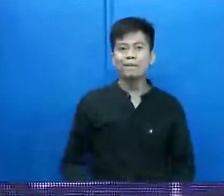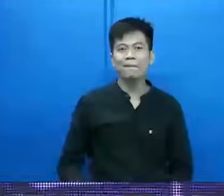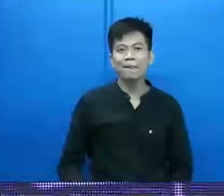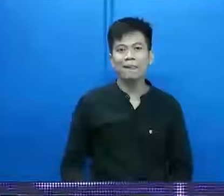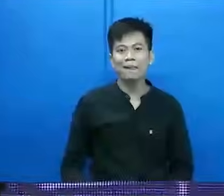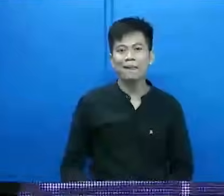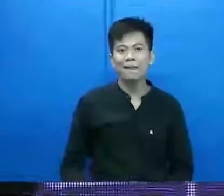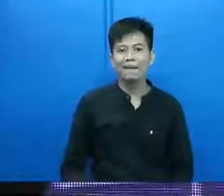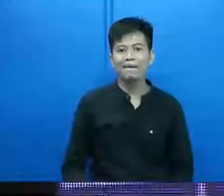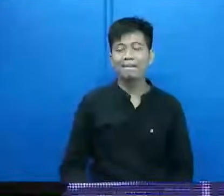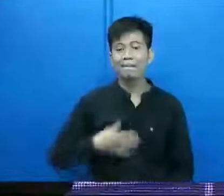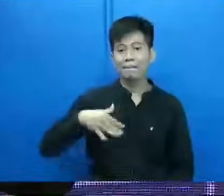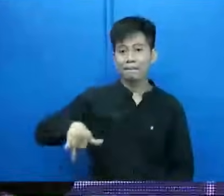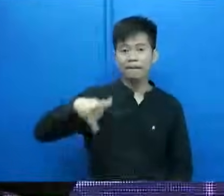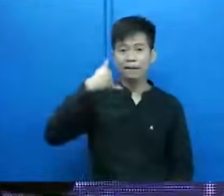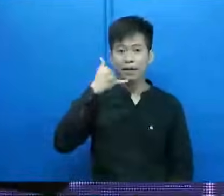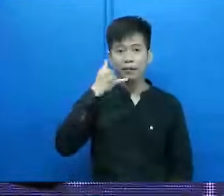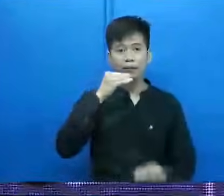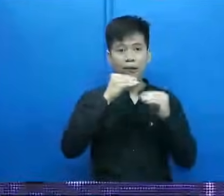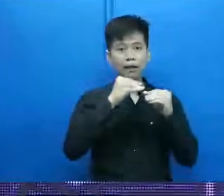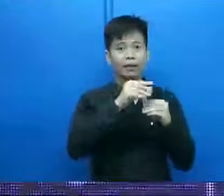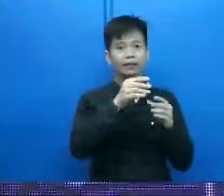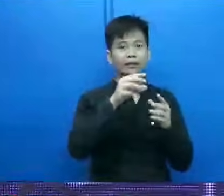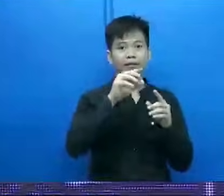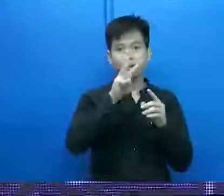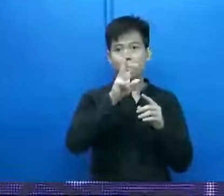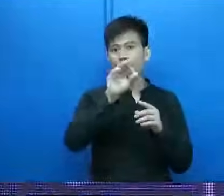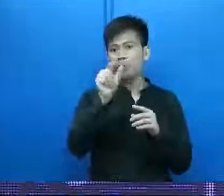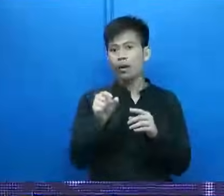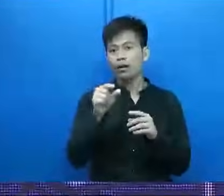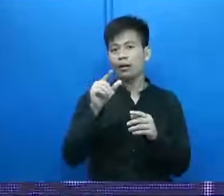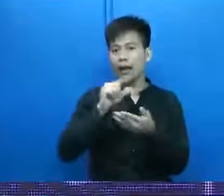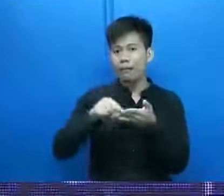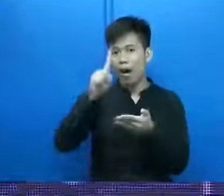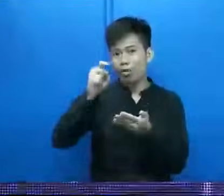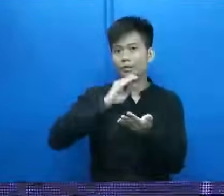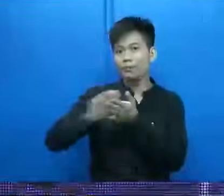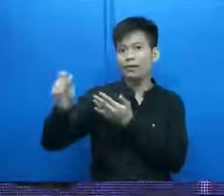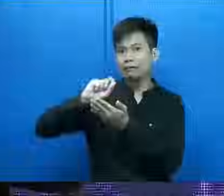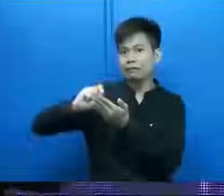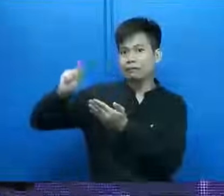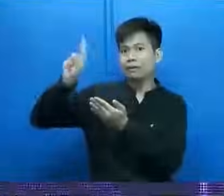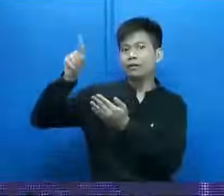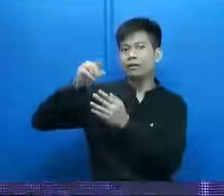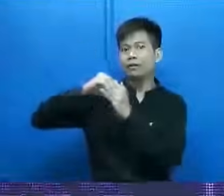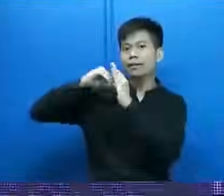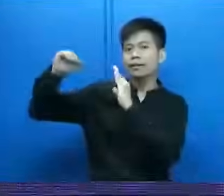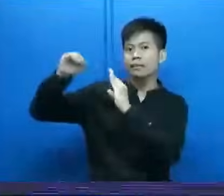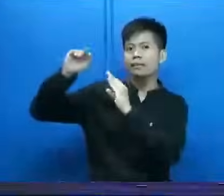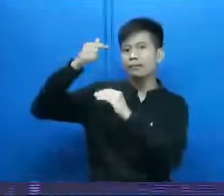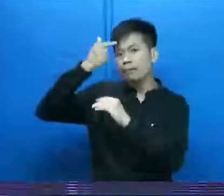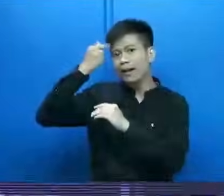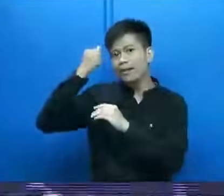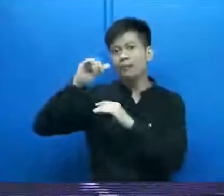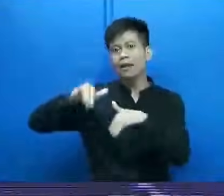Saya pagi ini dapat telepon, diberikan jatah 30 orang. Namanya harus saya kirim segera, dan ba'da lebaran akan dikirimkan belajar di sana